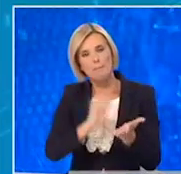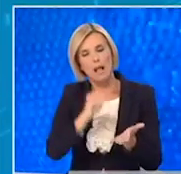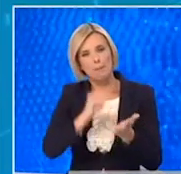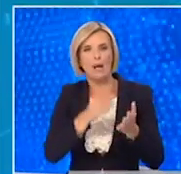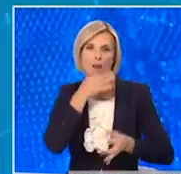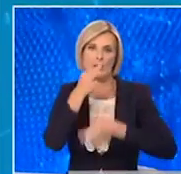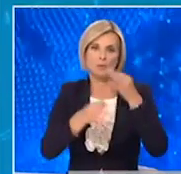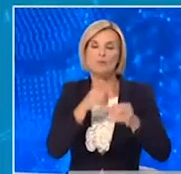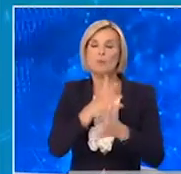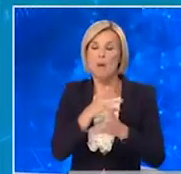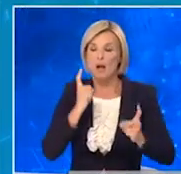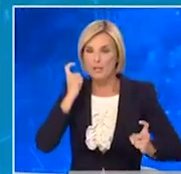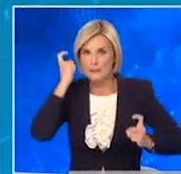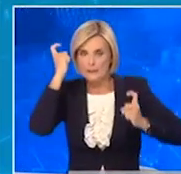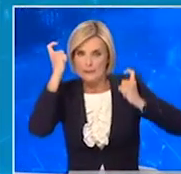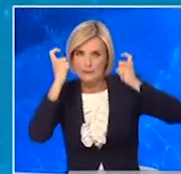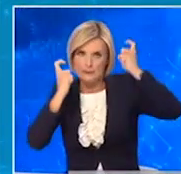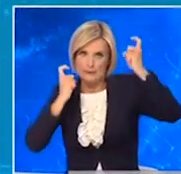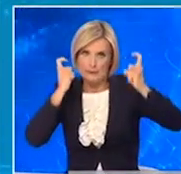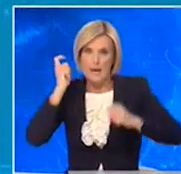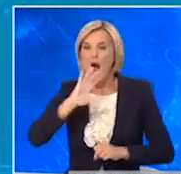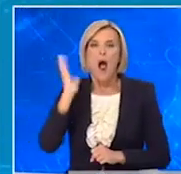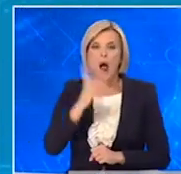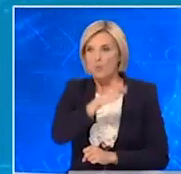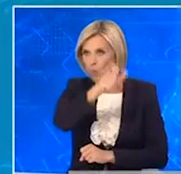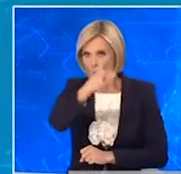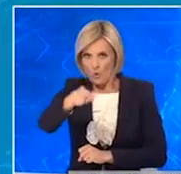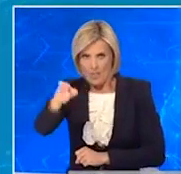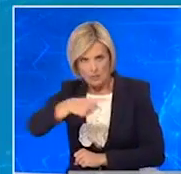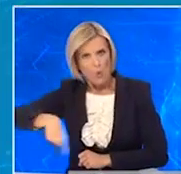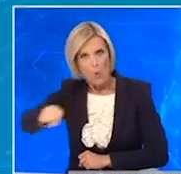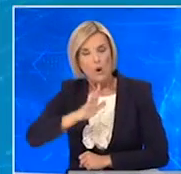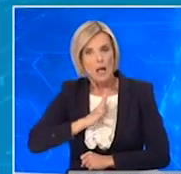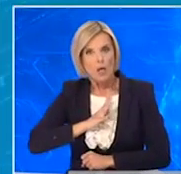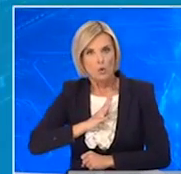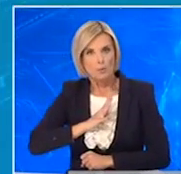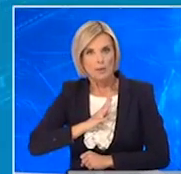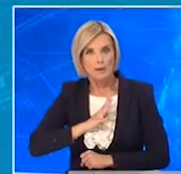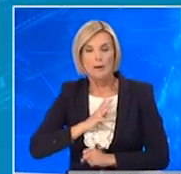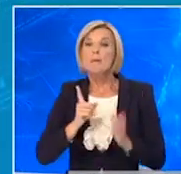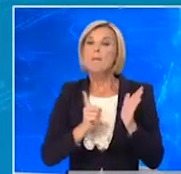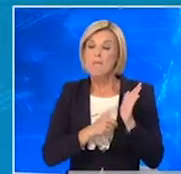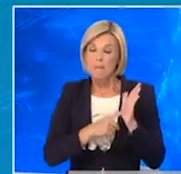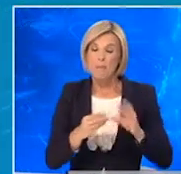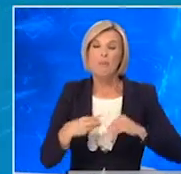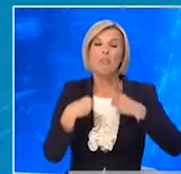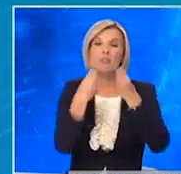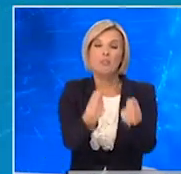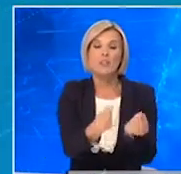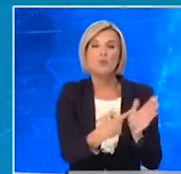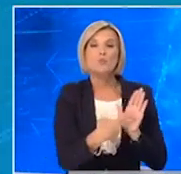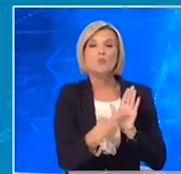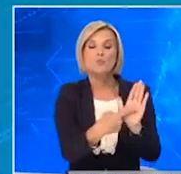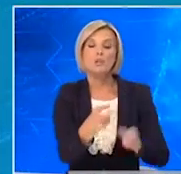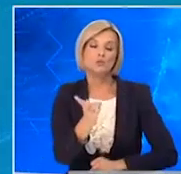με μεγάλο προβληματισμό. Εάν εδώ όλοι ο καθένας μας προβάλλουμε ένα πολύ συγκεκριμένο παράδειγμα με βάση τα βιώματα